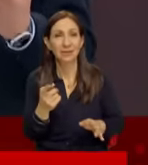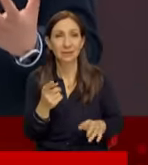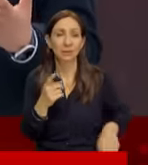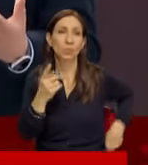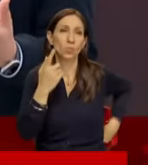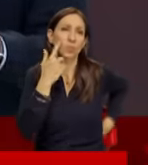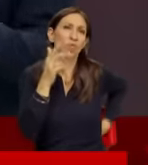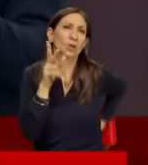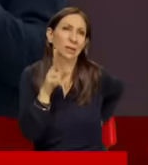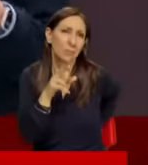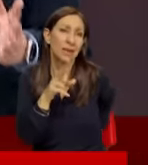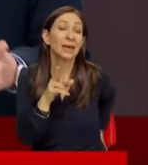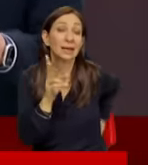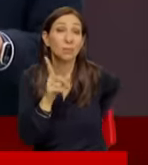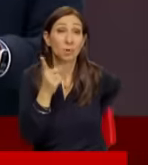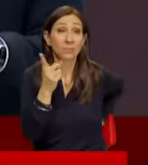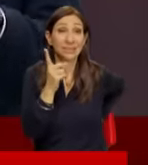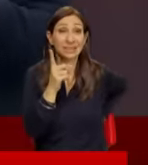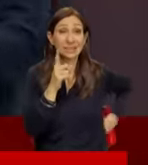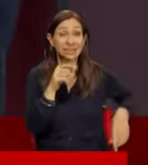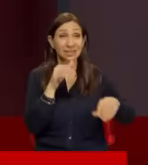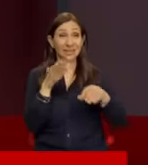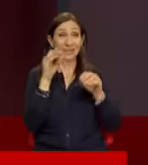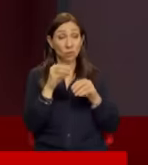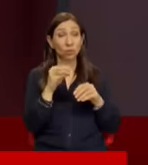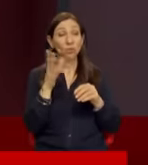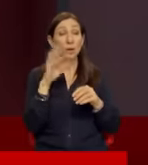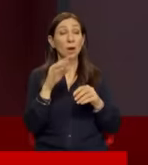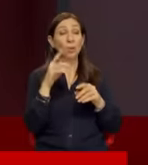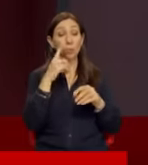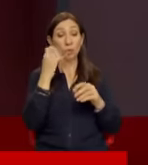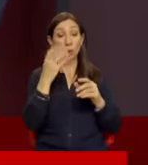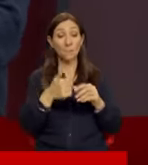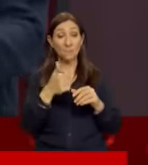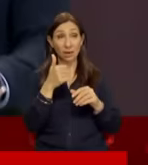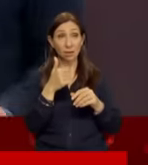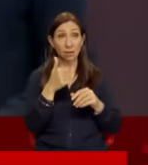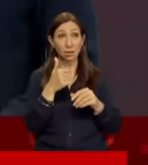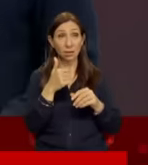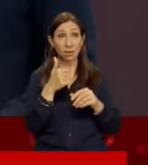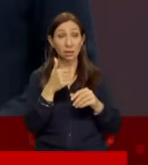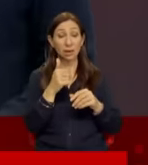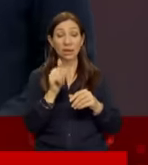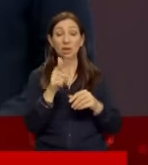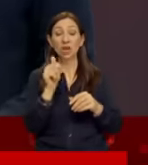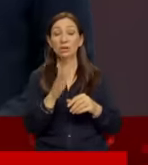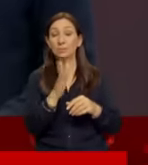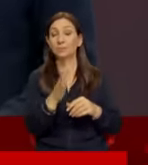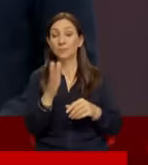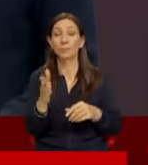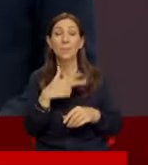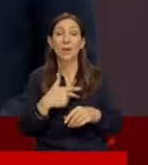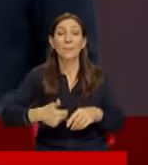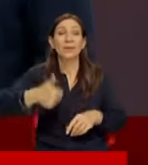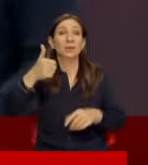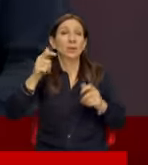bürokrattır bakanlar dedi. Şimdi siz böyle bir sistem getiriyorsunuz. Dönüyorsunuz bürokrat olan bakanı ilçe ilçe gezdirip belediye